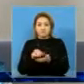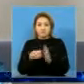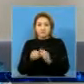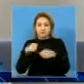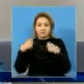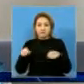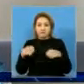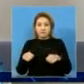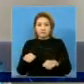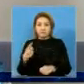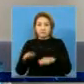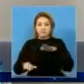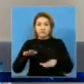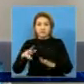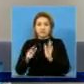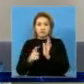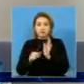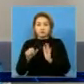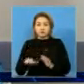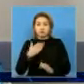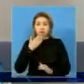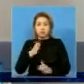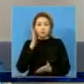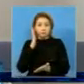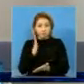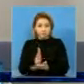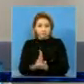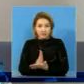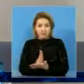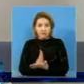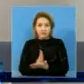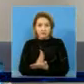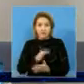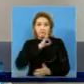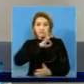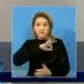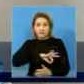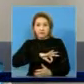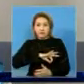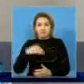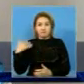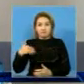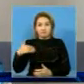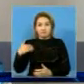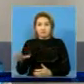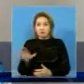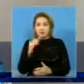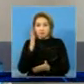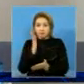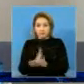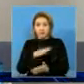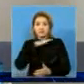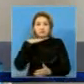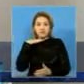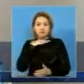сатам килограммы 700 теңгеден. Сұраныста өте бар, өткені ол еще пайдалы, витаминның бүкілі бар, ол